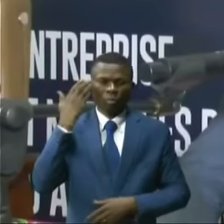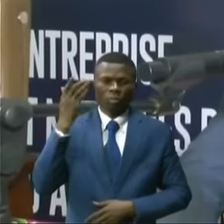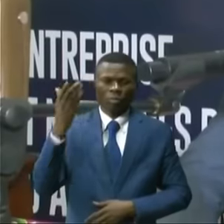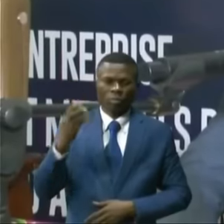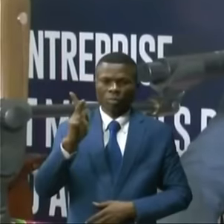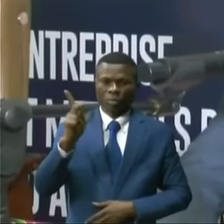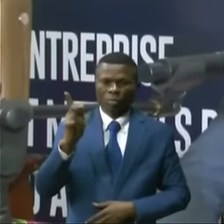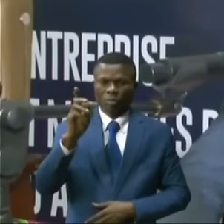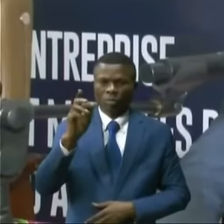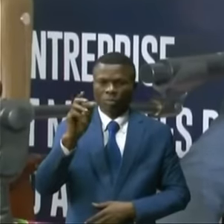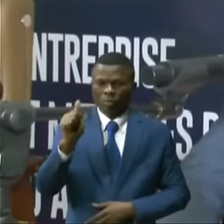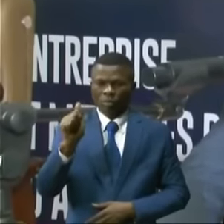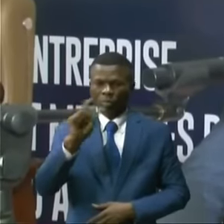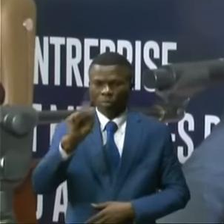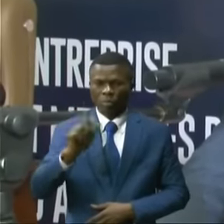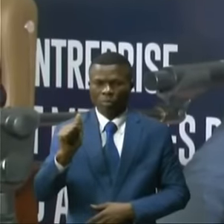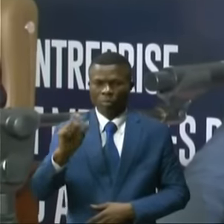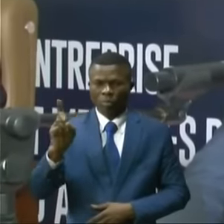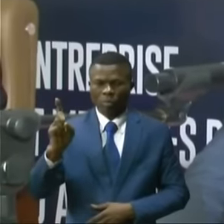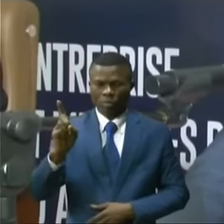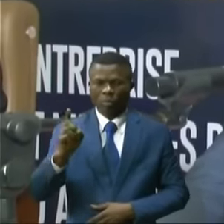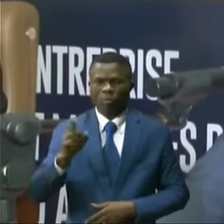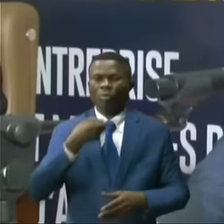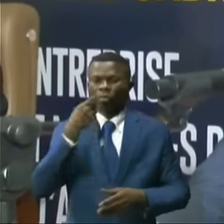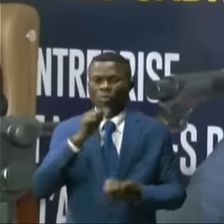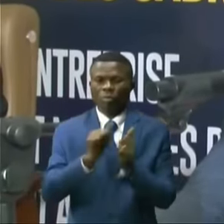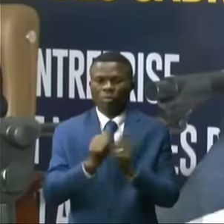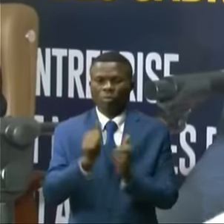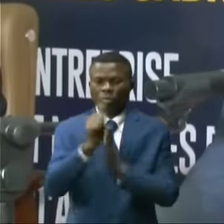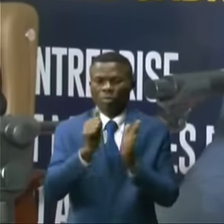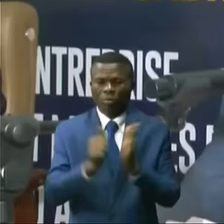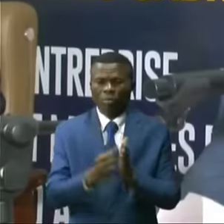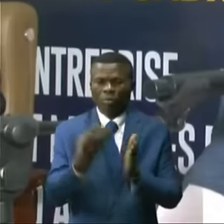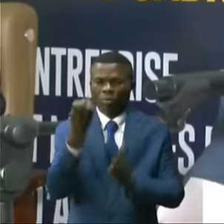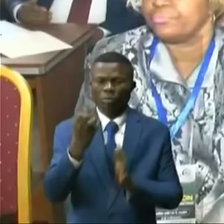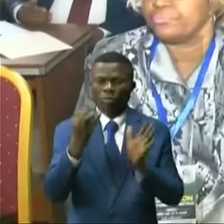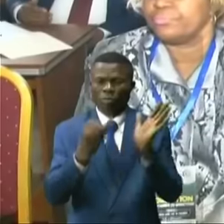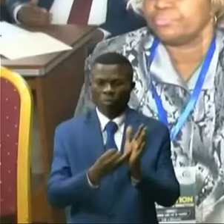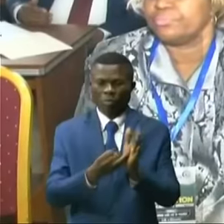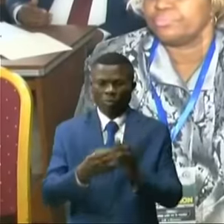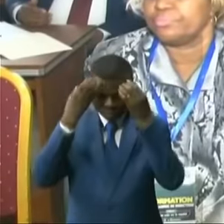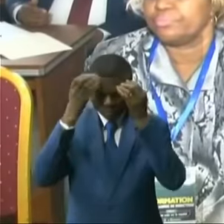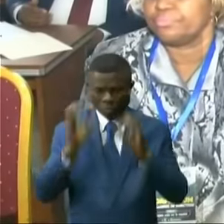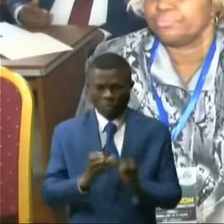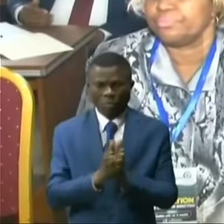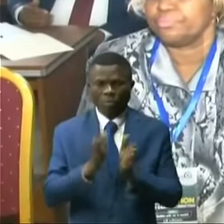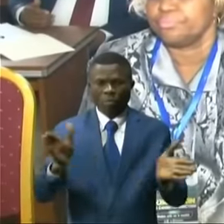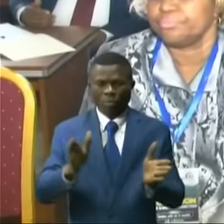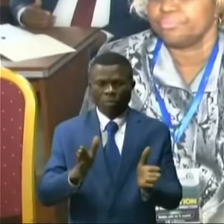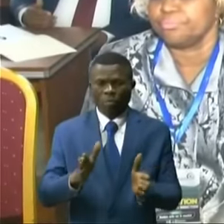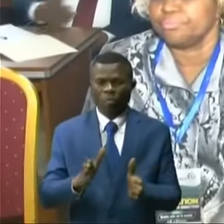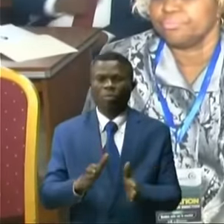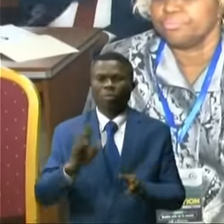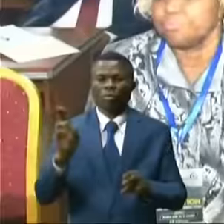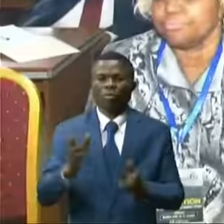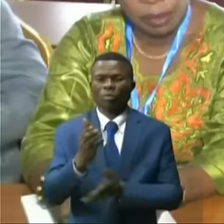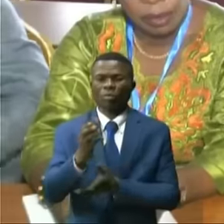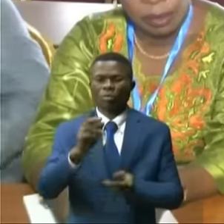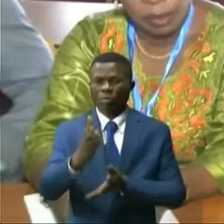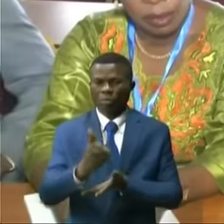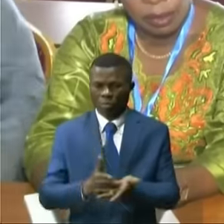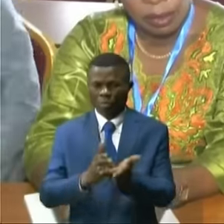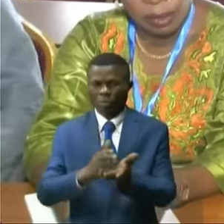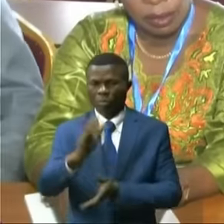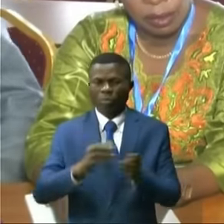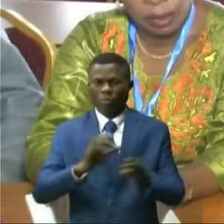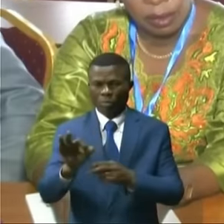casadi est revenu sur l'article 47 de la convention collective en vigueur qui autorise la caisse d'assurer